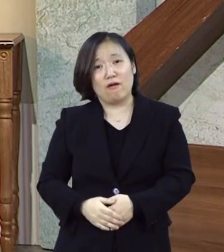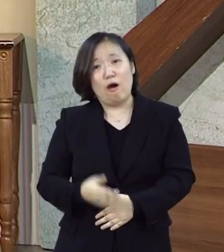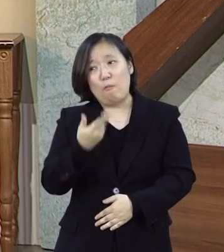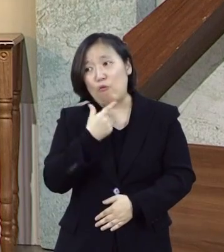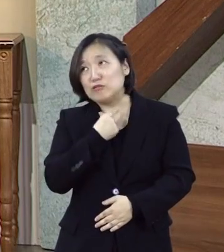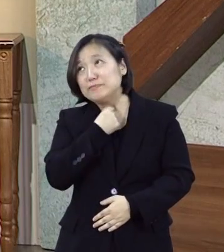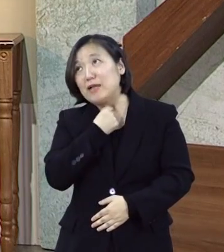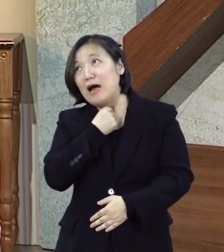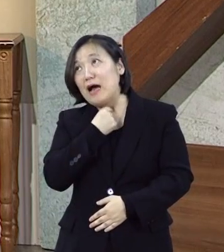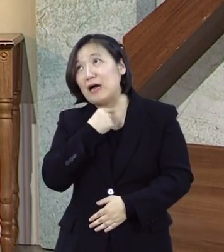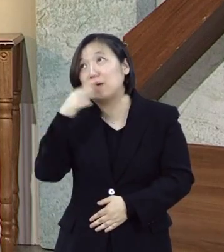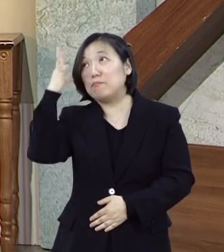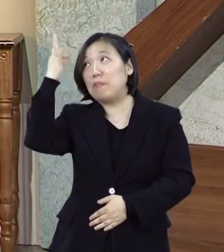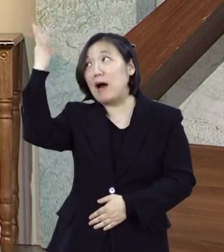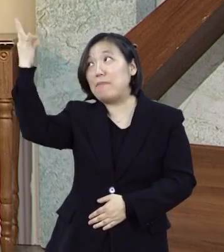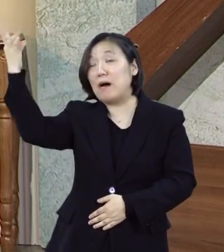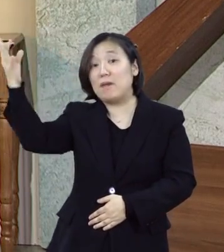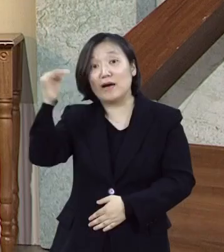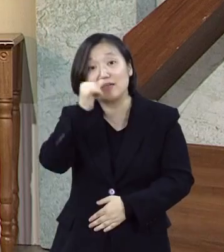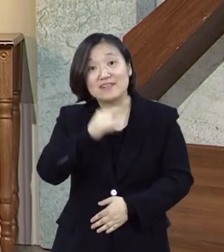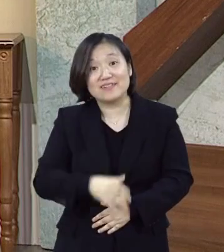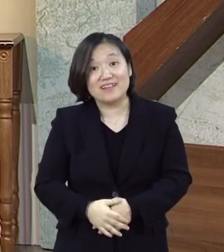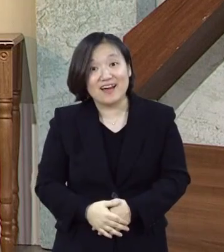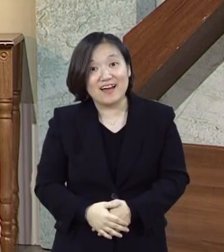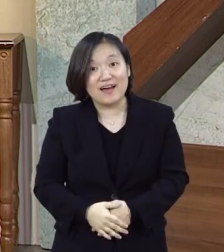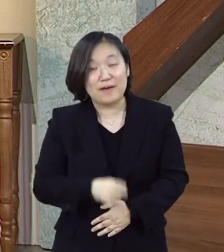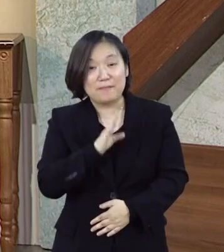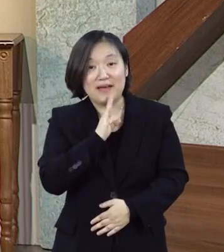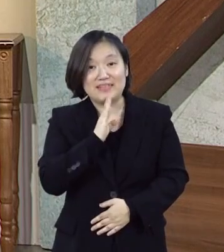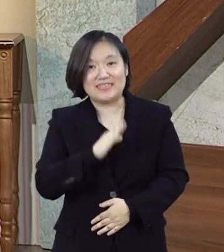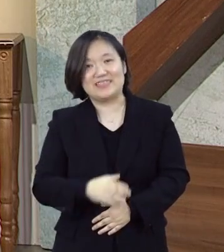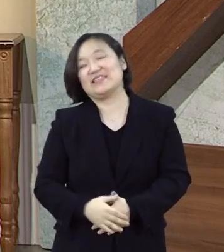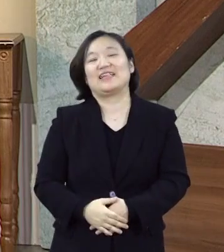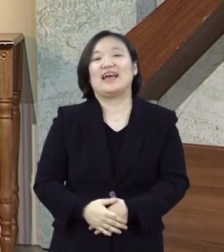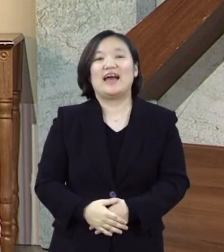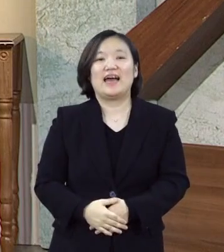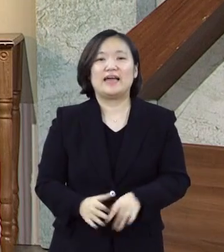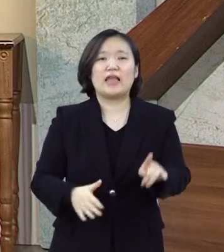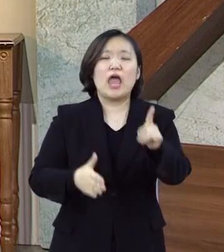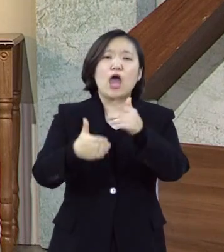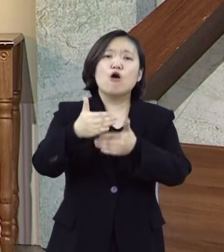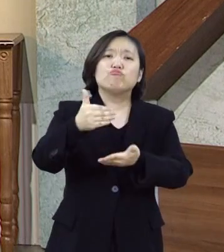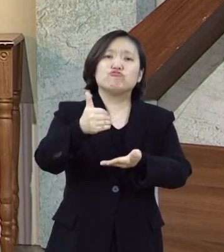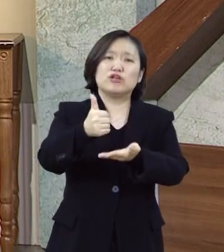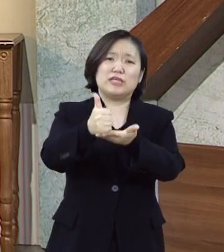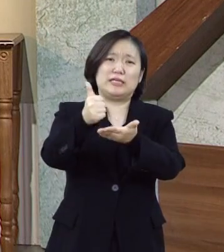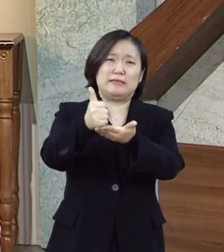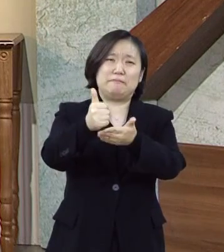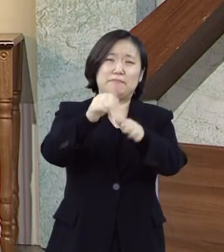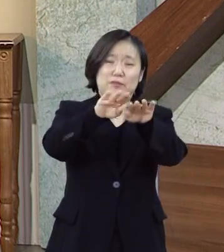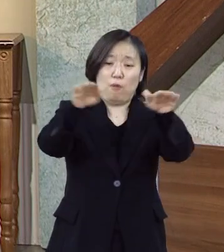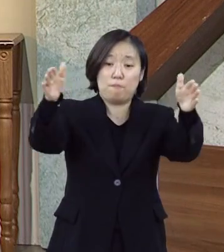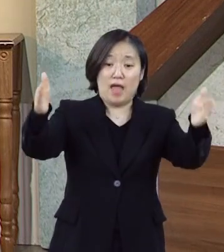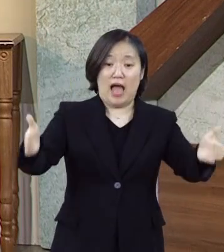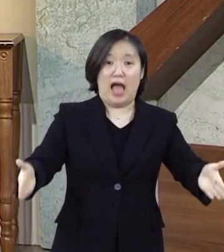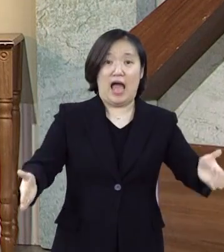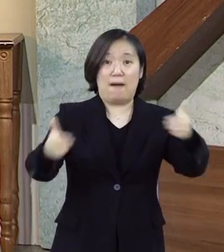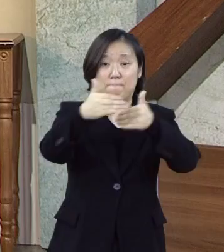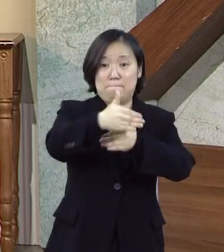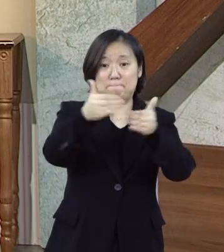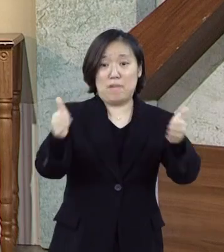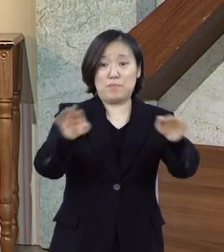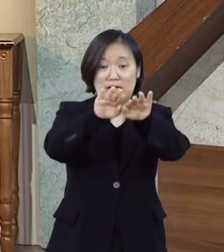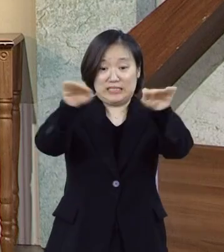이러지? 근데 옛날엔 바나나가 너무 귀해가지고 법당에도 바나나 올라오기가 쉽지가 않았대요.